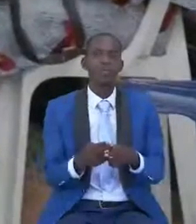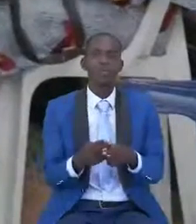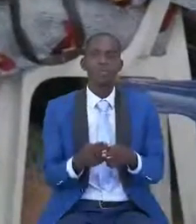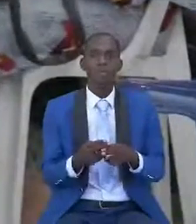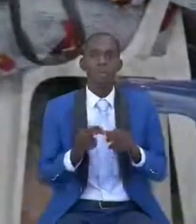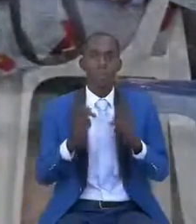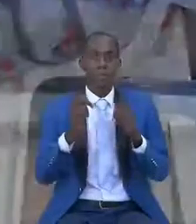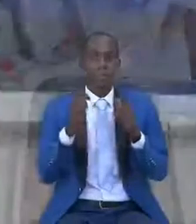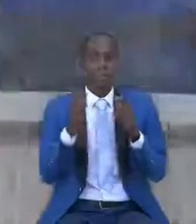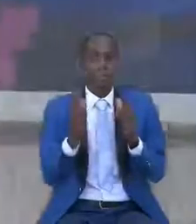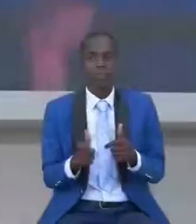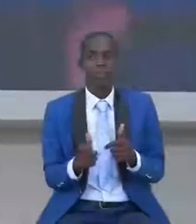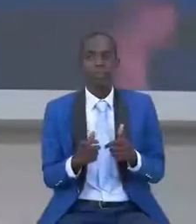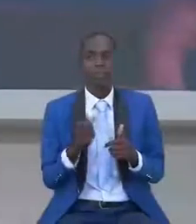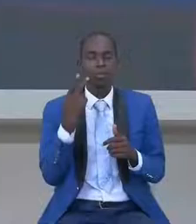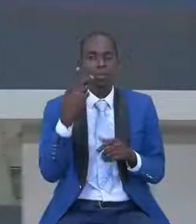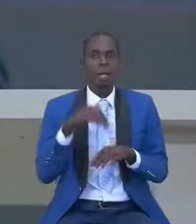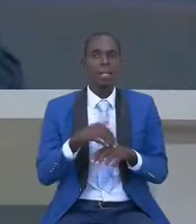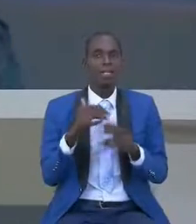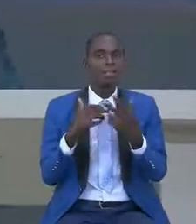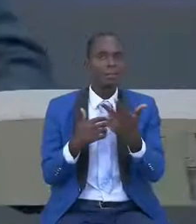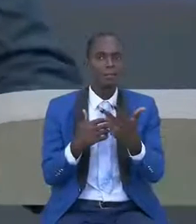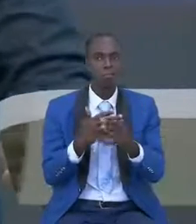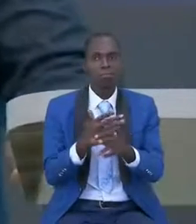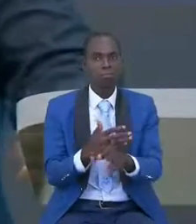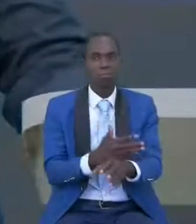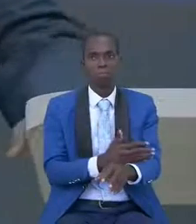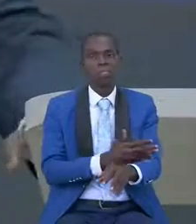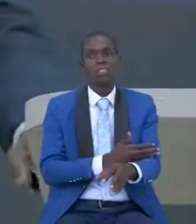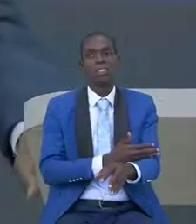Rapidement, trois éléments. Premièrement,